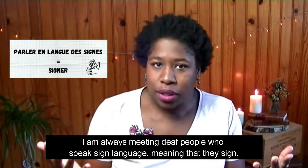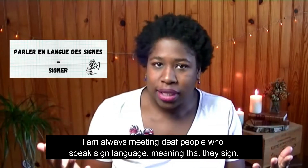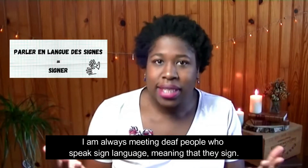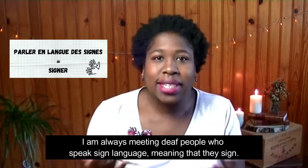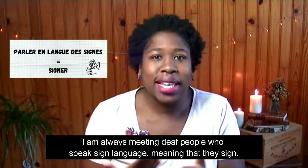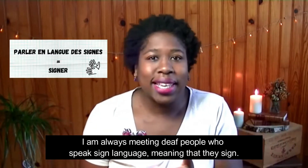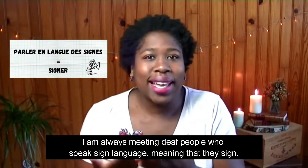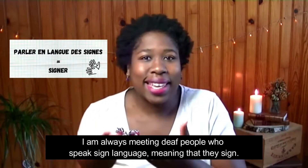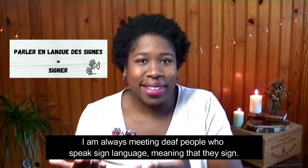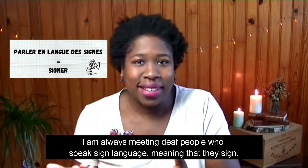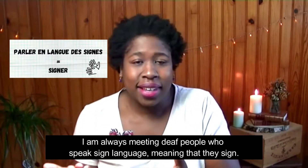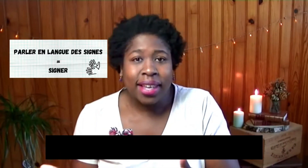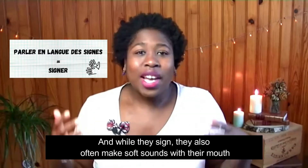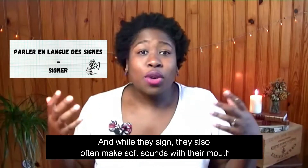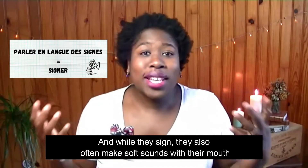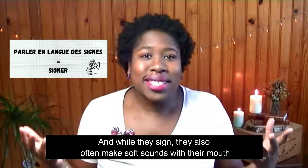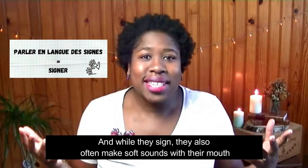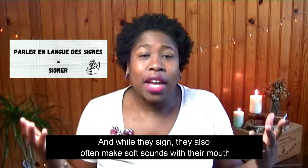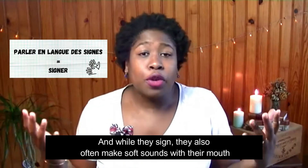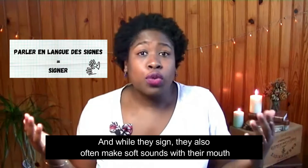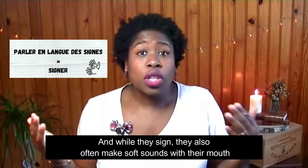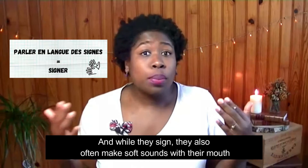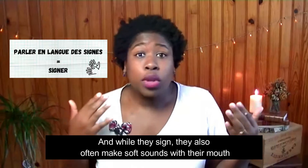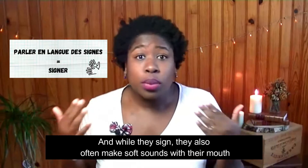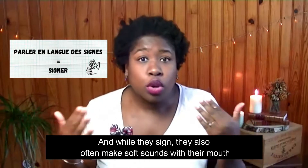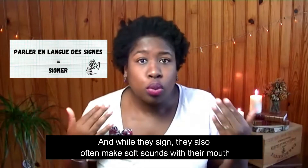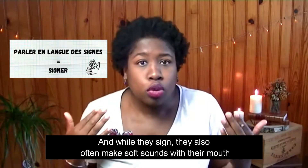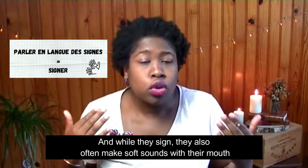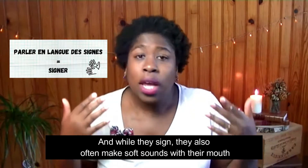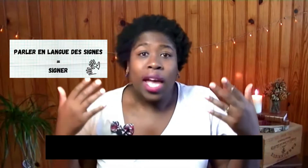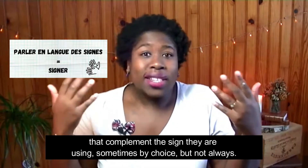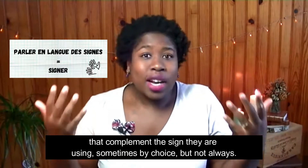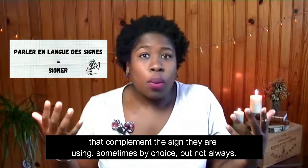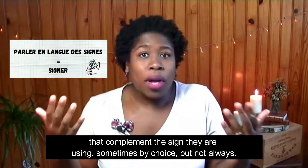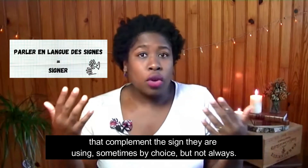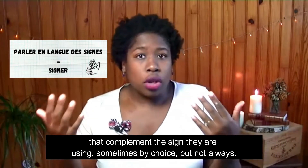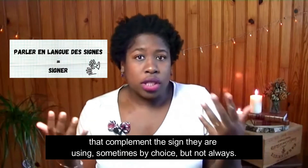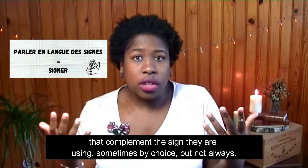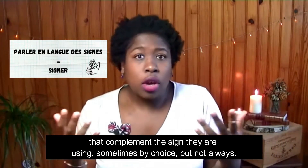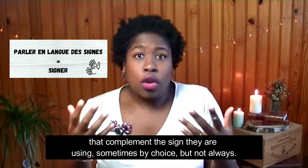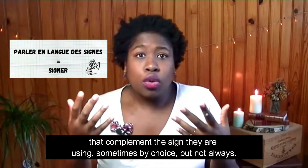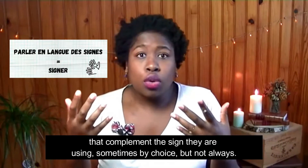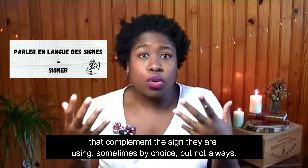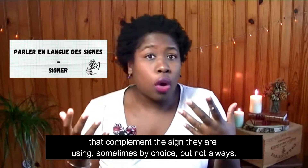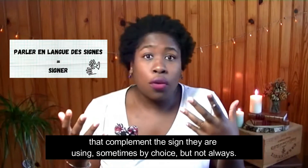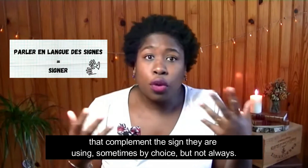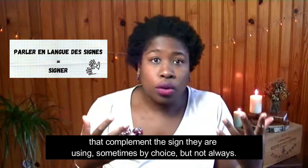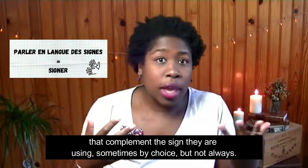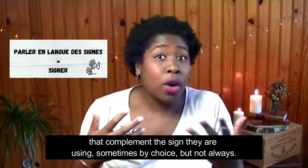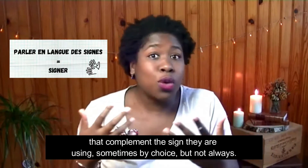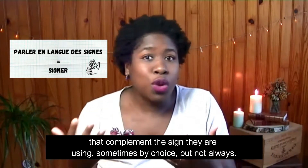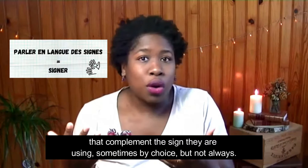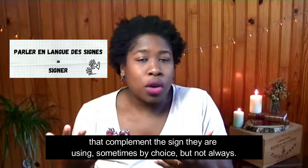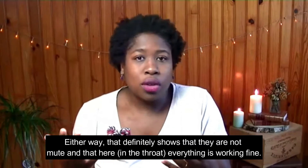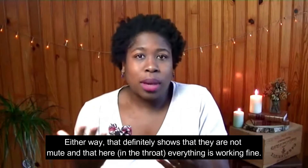parlent la langue des signes, c'est-à-dire qu'elles signent, et quand elles signent, elles font souvent des petits bruits de bouche, elles accompagnent leurs signes de sons